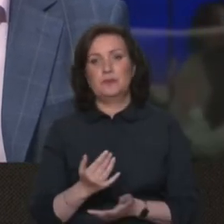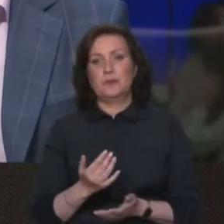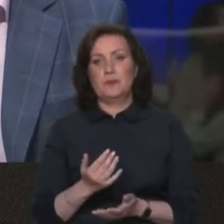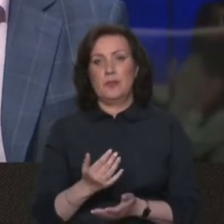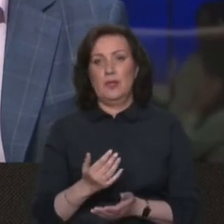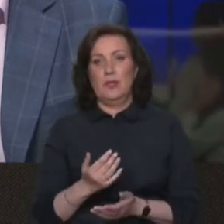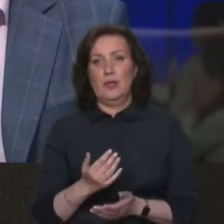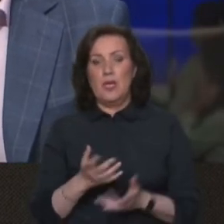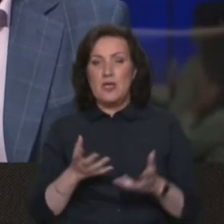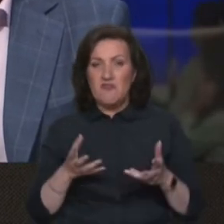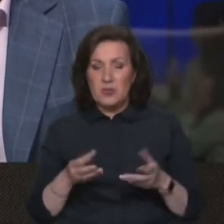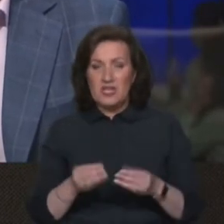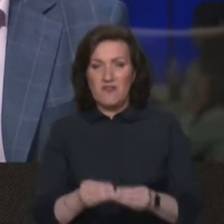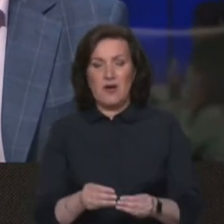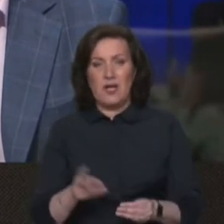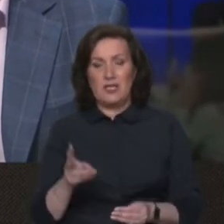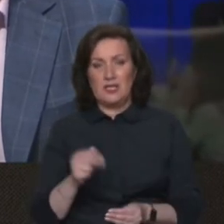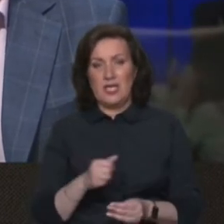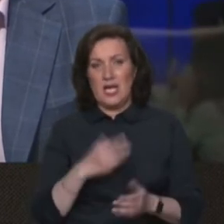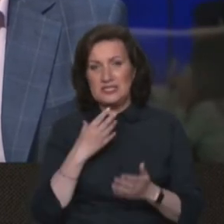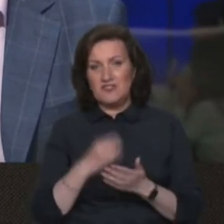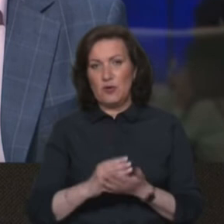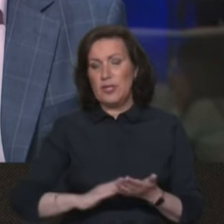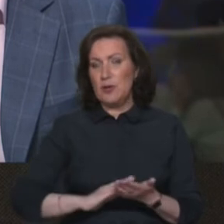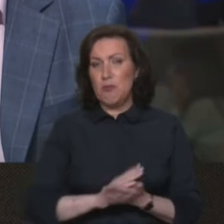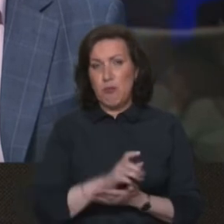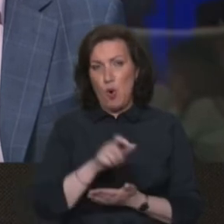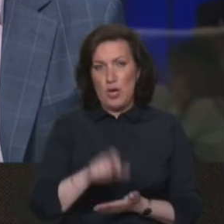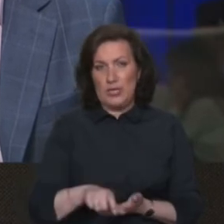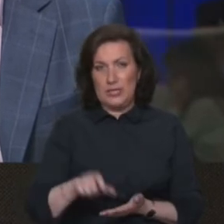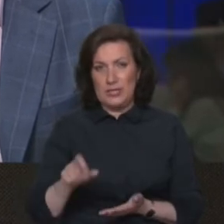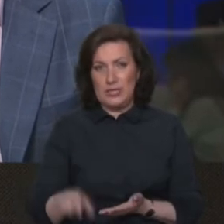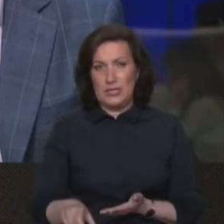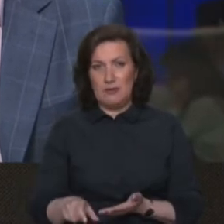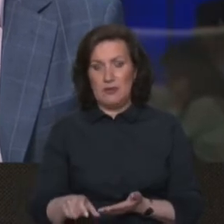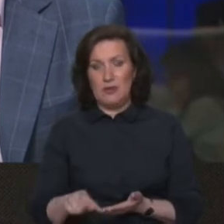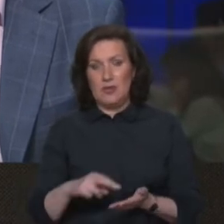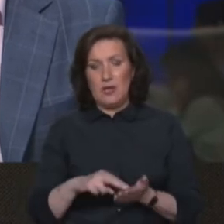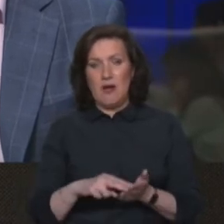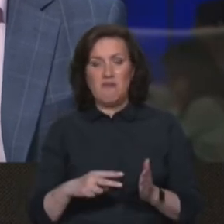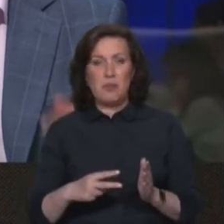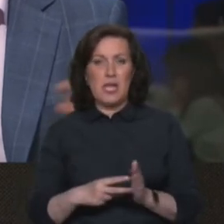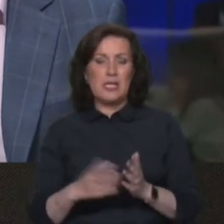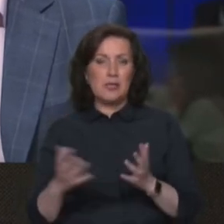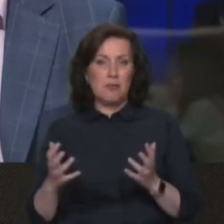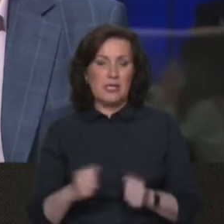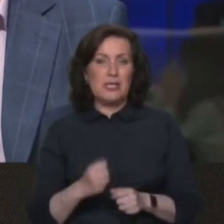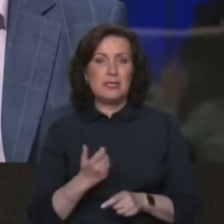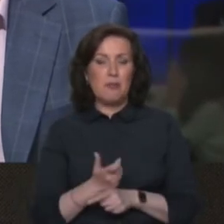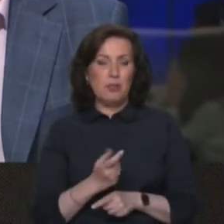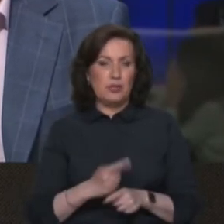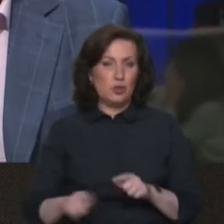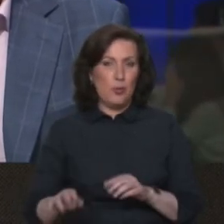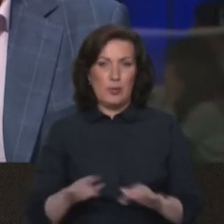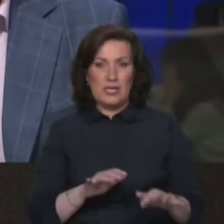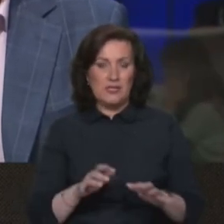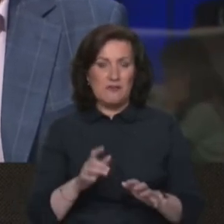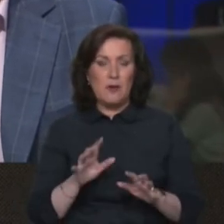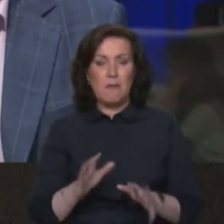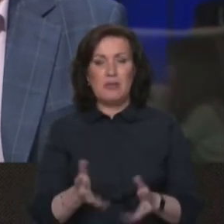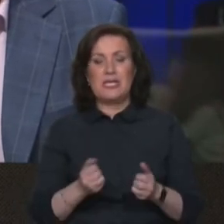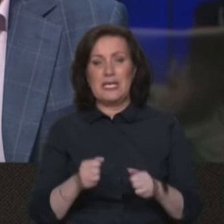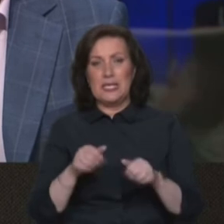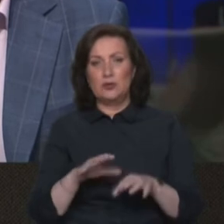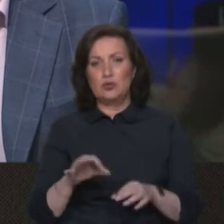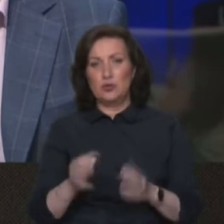скажімо, впливає на своїх політиків у плані прийняття, більш оперативного прийняття